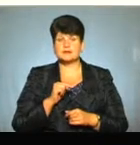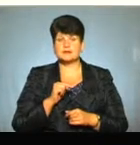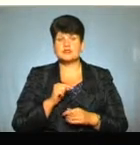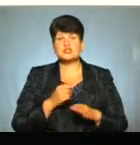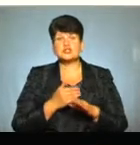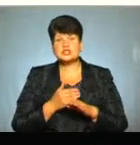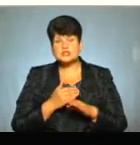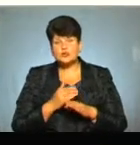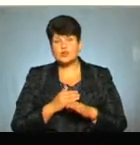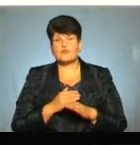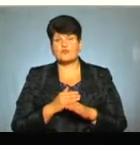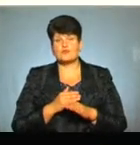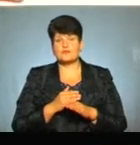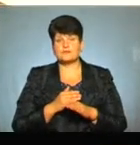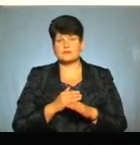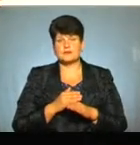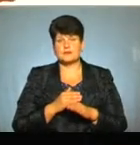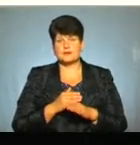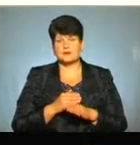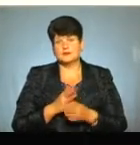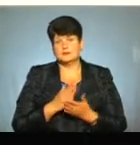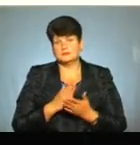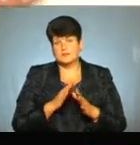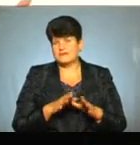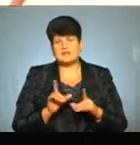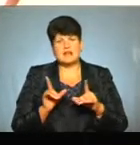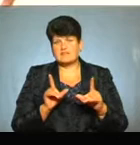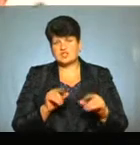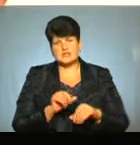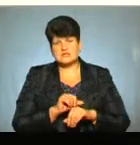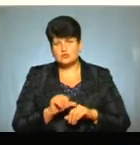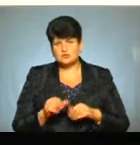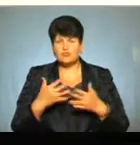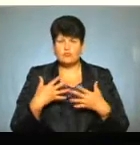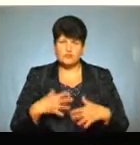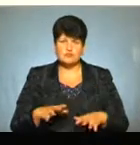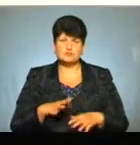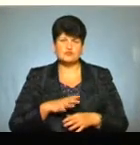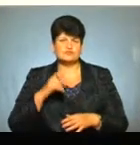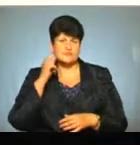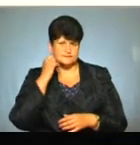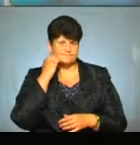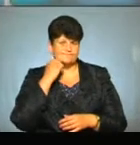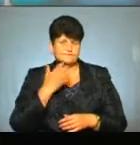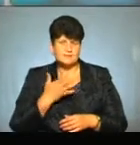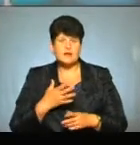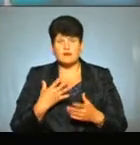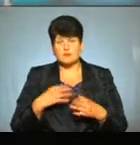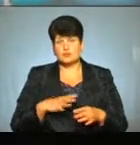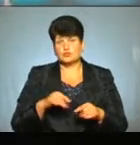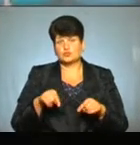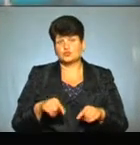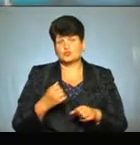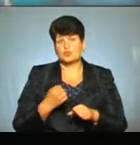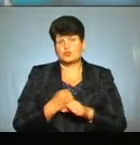закрили часткову нішу таких спеціальностей. Вони не виїжджали за кордон, бо вже не той вік, і вони знаходили